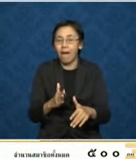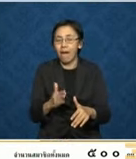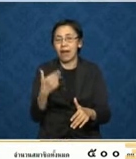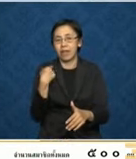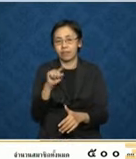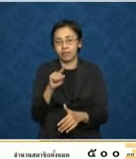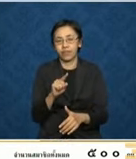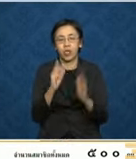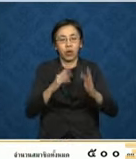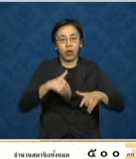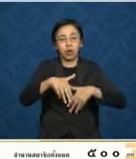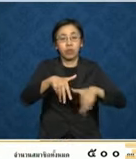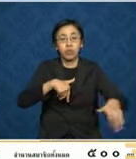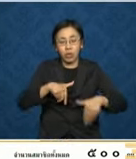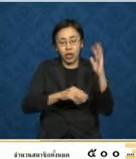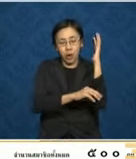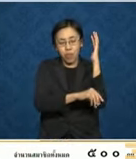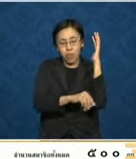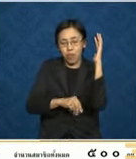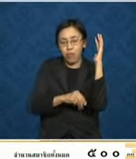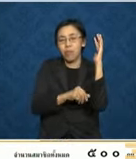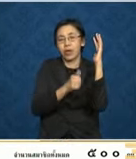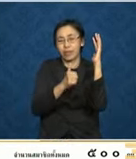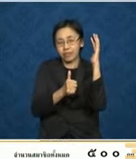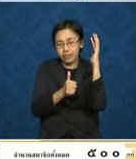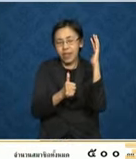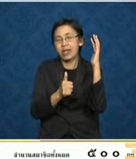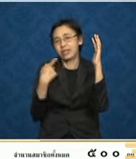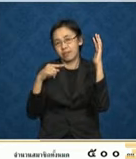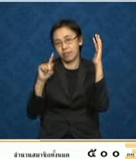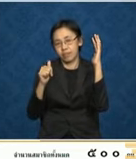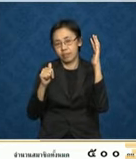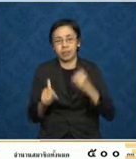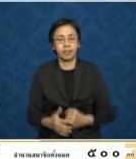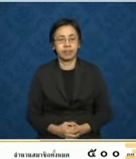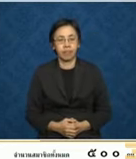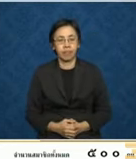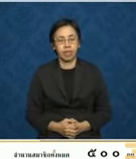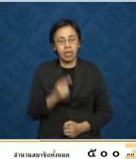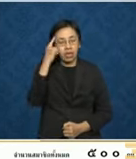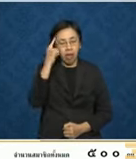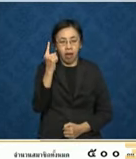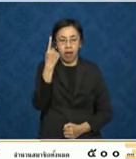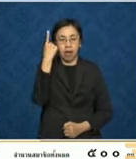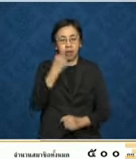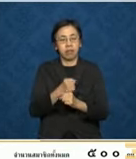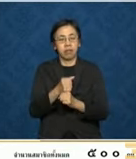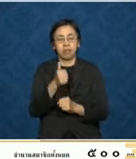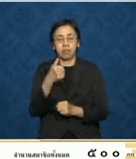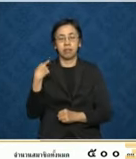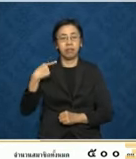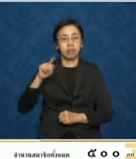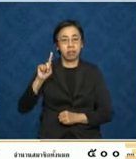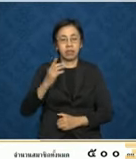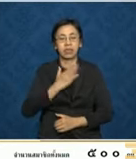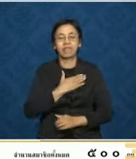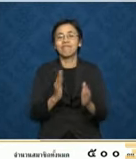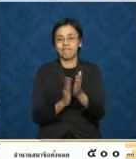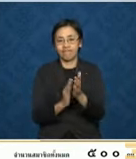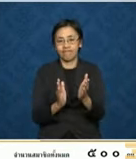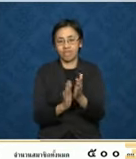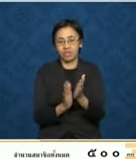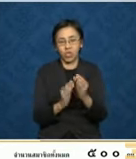ก็ได้รับปุ๋ยหมักจากใบยางไปใช้ได้ค่ะถือว่าเป็นไอเดียนำร่องนะคะที่เป็นประโยชน์อย่างยิ่งดิฉันขอชื่นชม